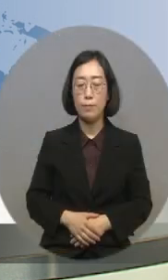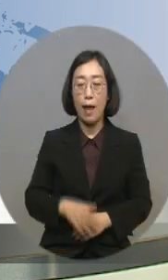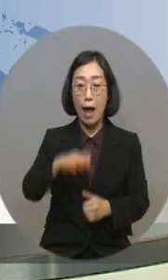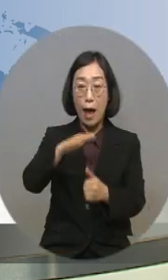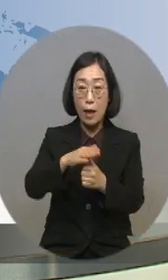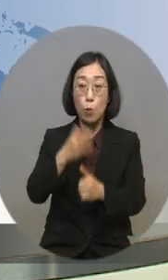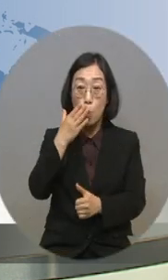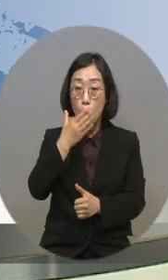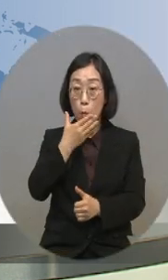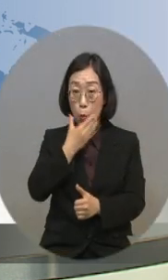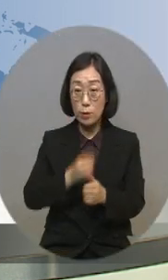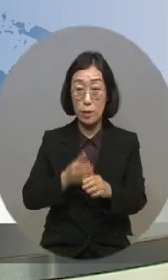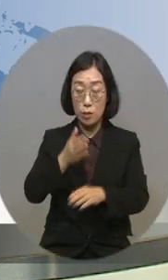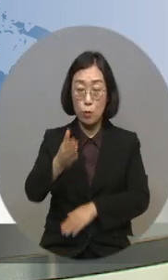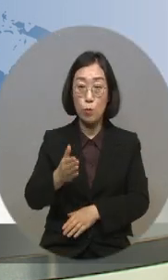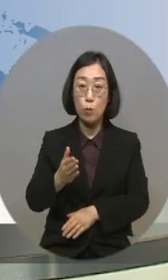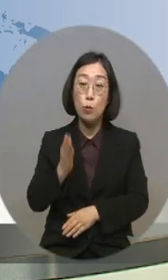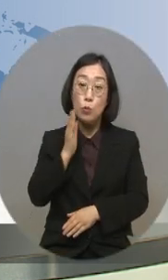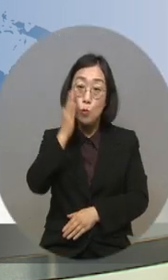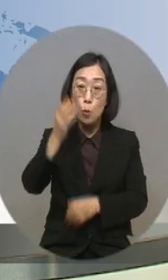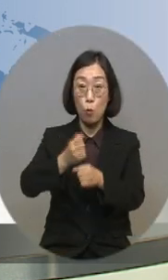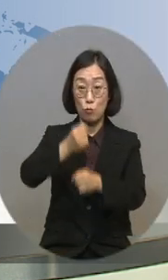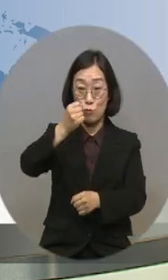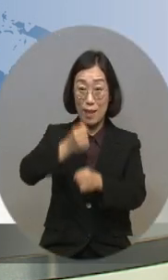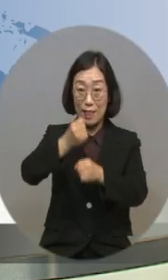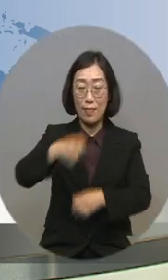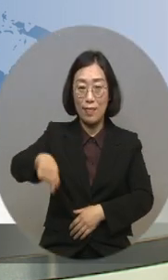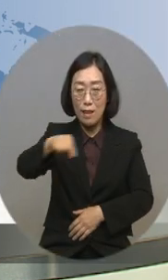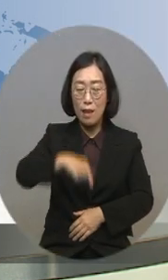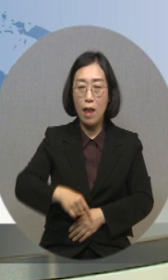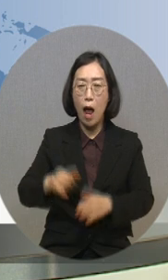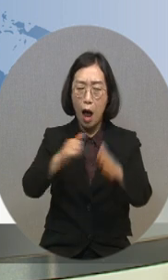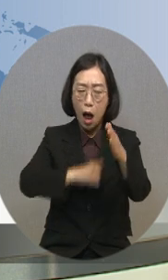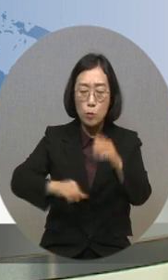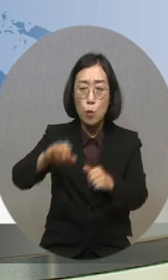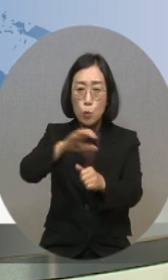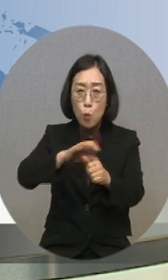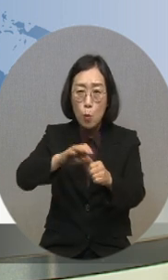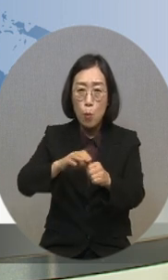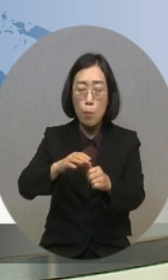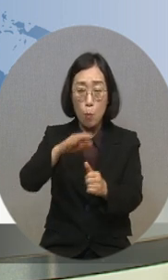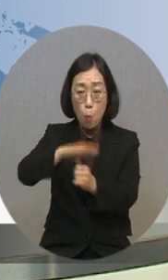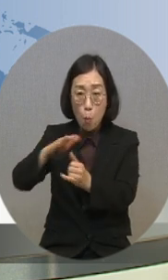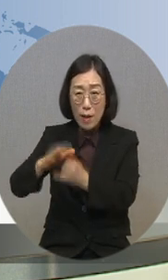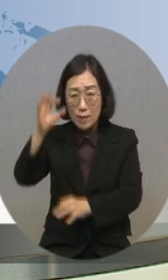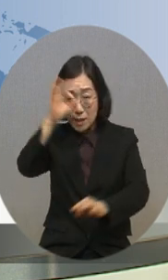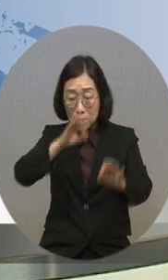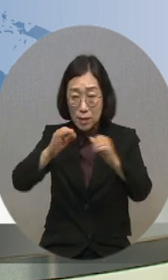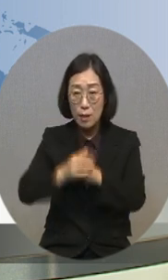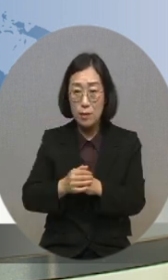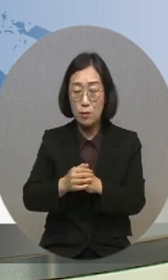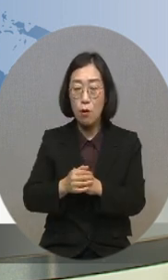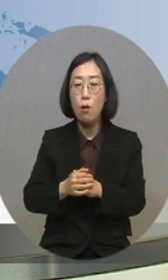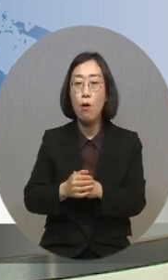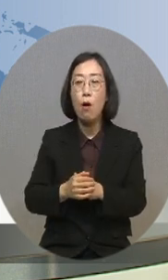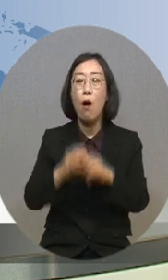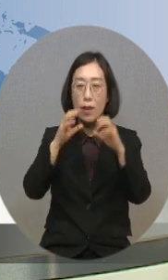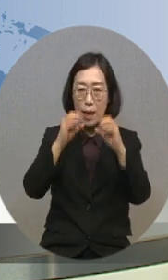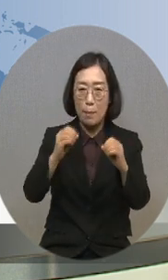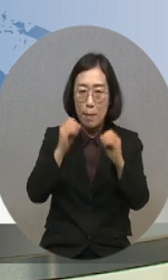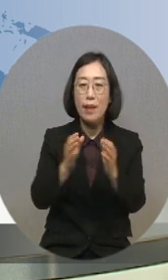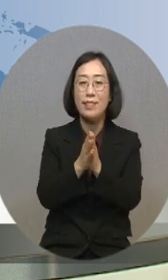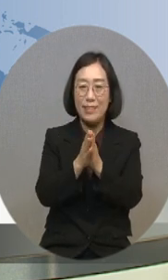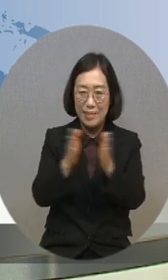아동복지 전문기관인 초록우산은 국내 가족돌봄 아동을 찾아 지원하기 위해 돌봄 약봉투 캠페인을 이어오고